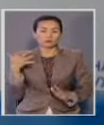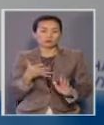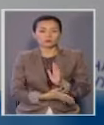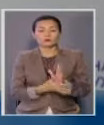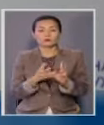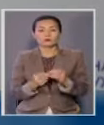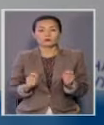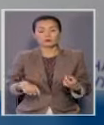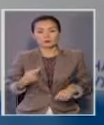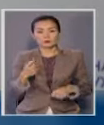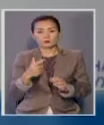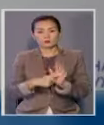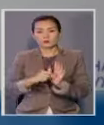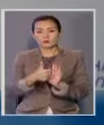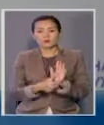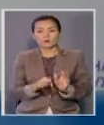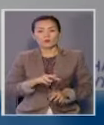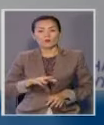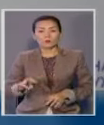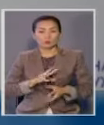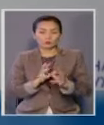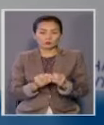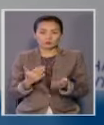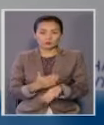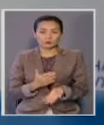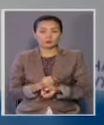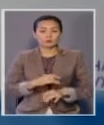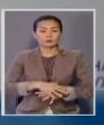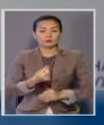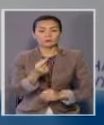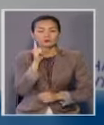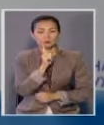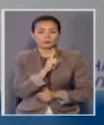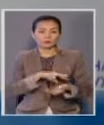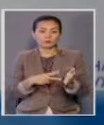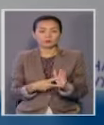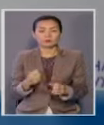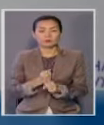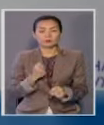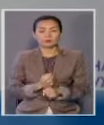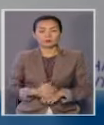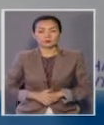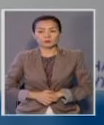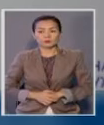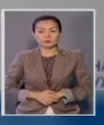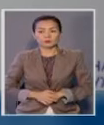яғни активтердің сомасы 116 миллион теңгені құрады. Бюджет қаражатын тиімсіз жоспарлау фактілері осы